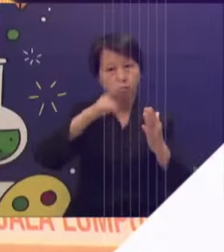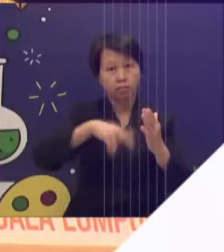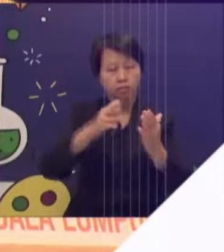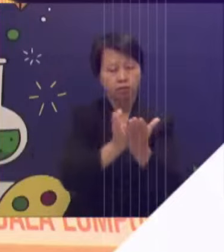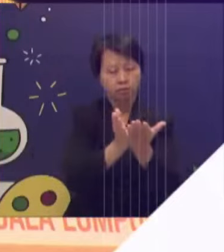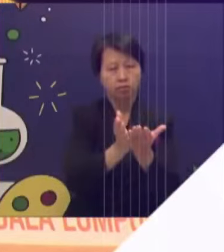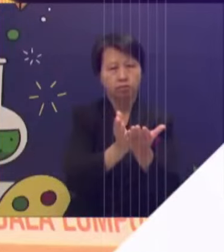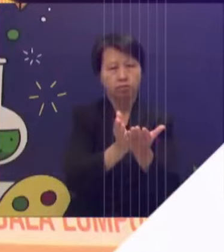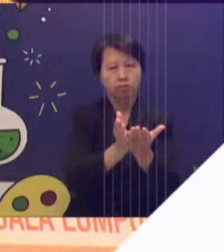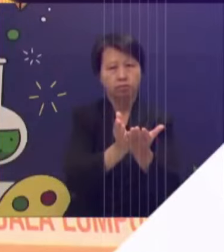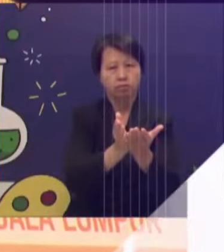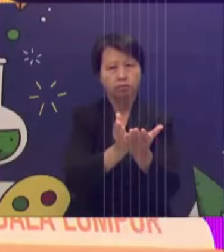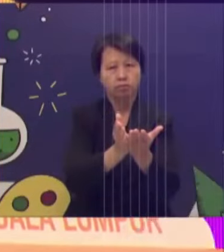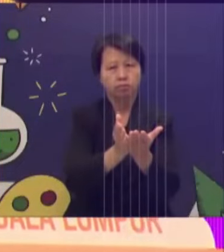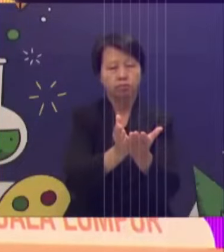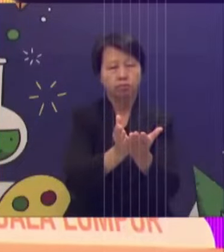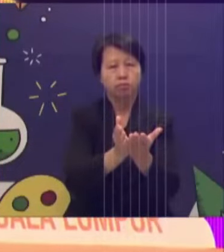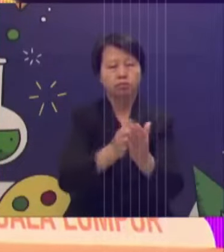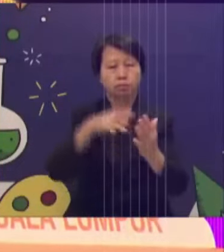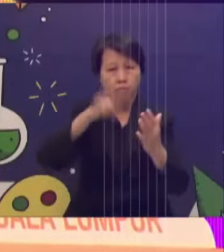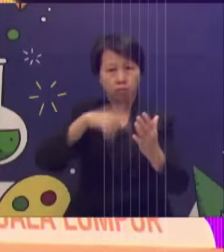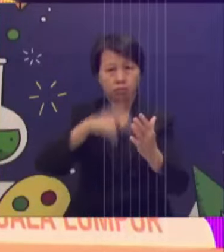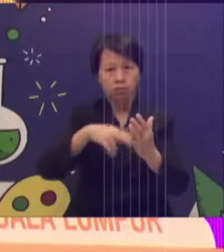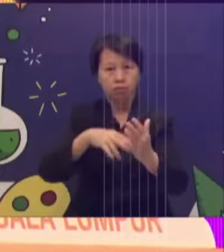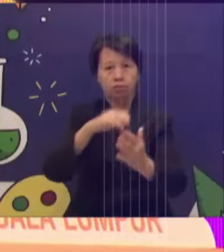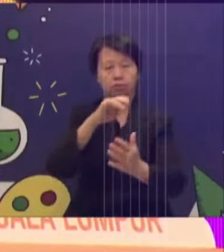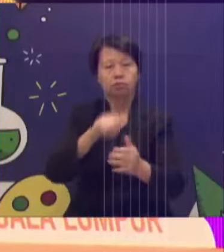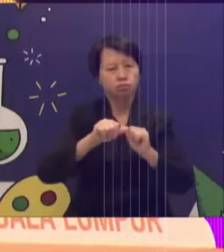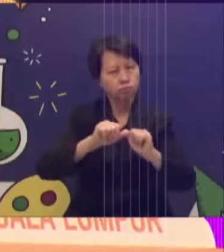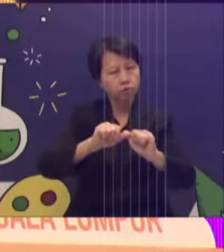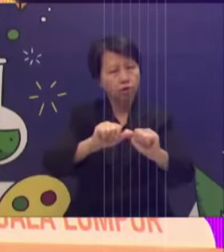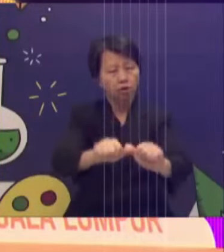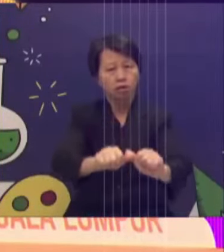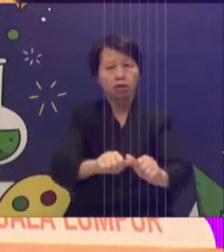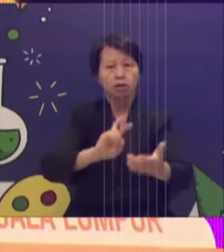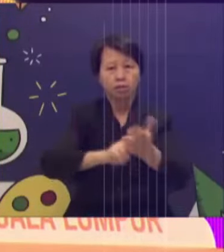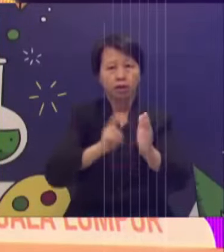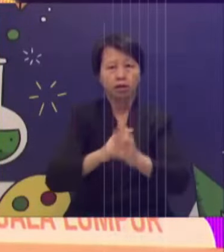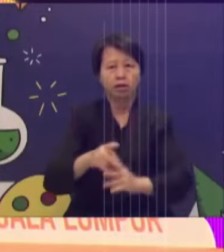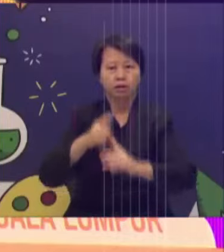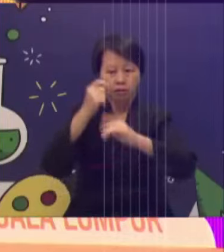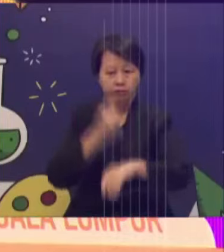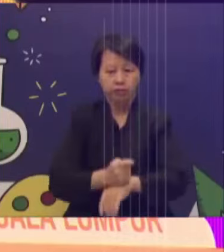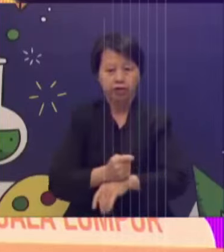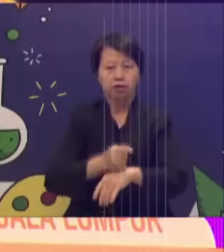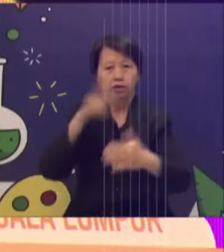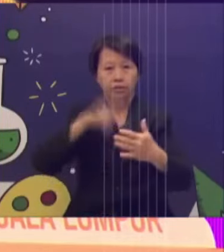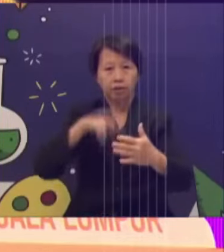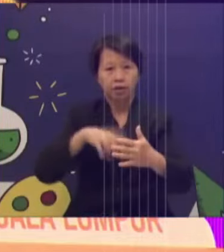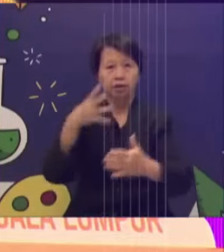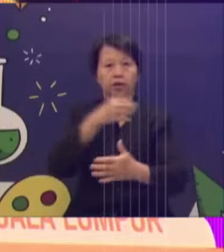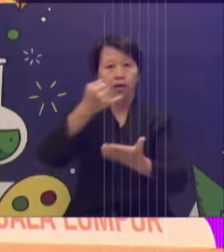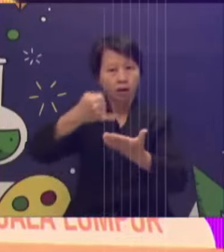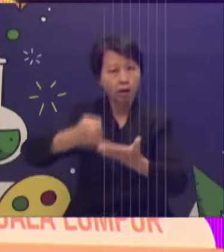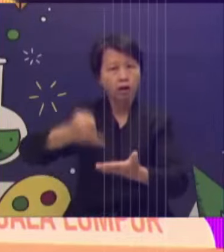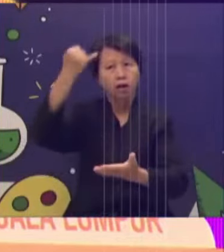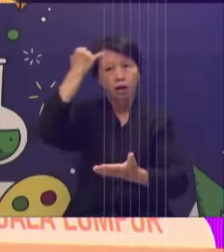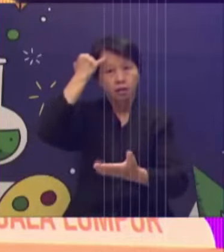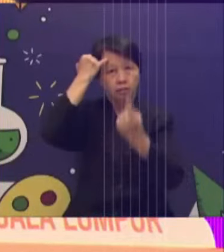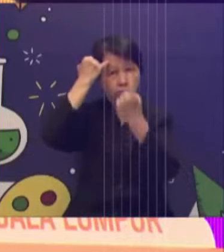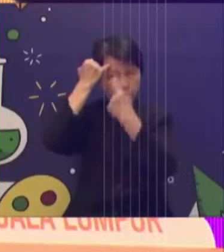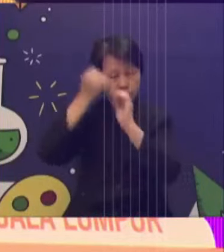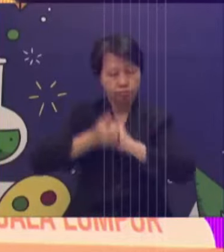Iqra. Budaya Iqra. Maknanya tradisi membaca dan ilmu itu sepati